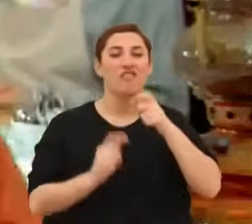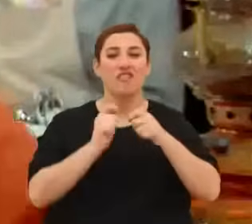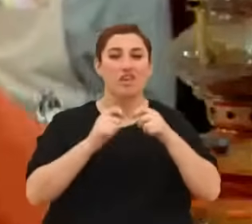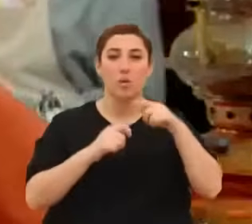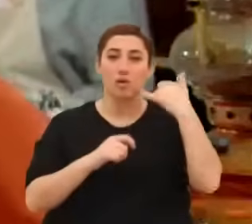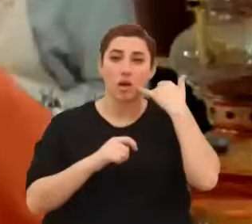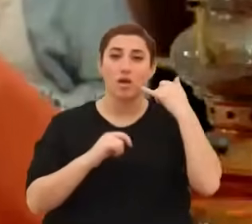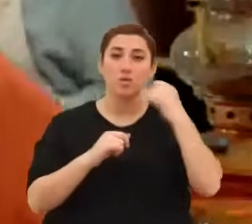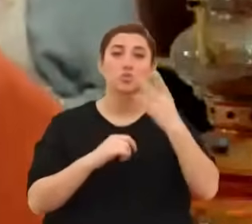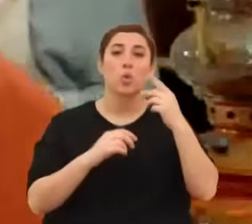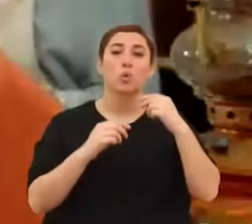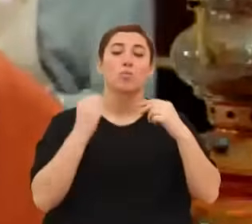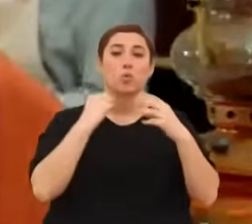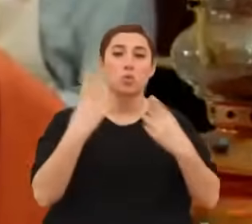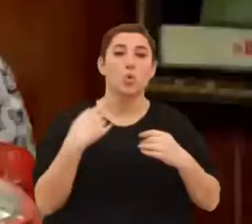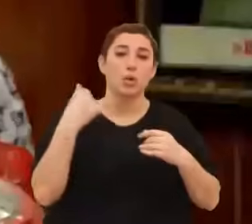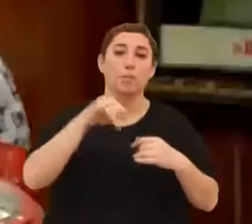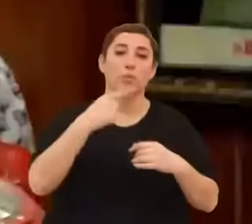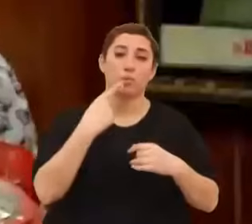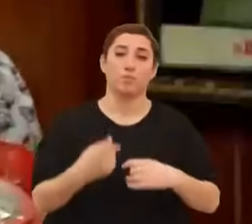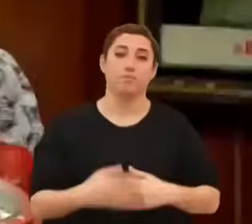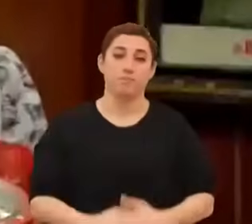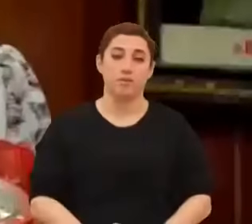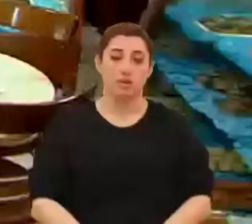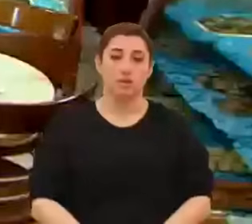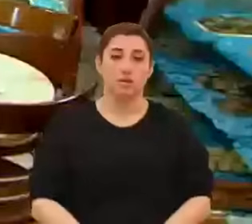arıyorlarmış. Çok fazla yazdı, kapatıyorum ben dedi.